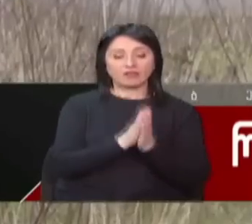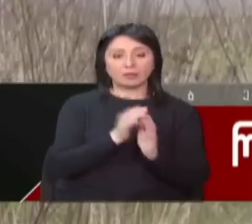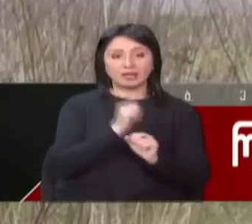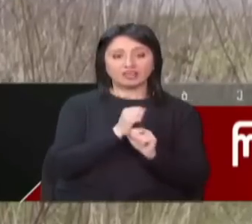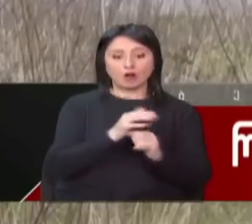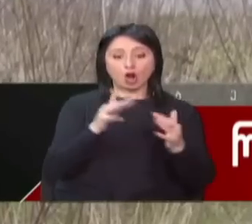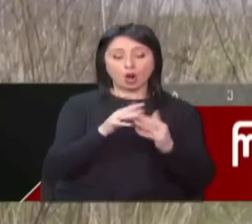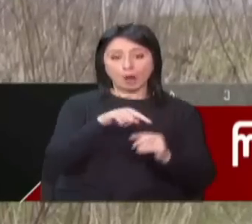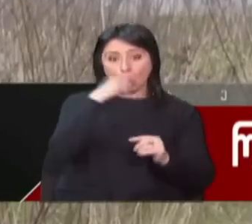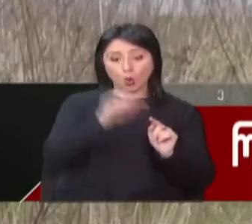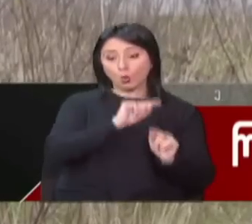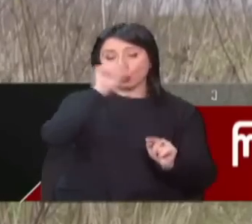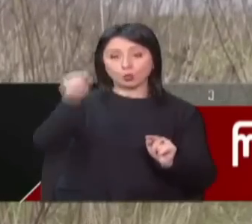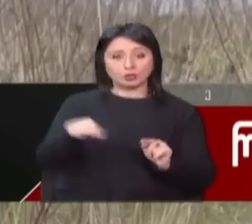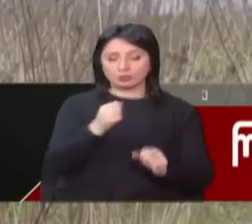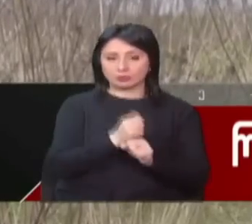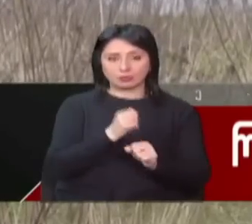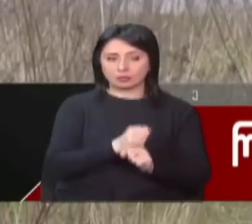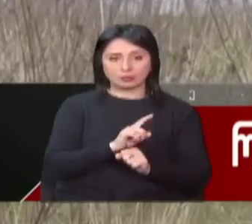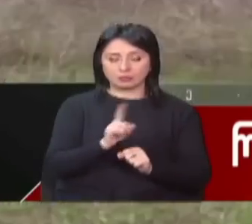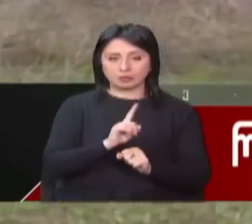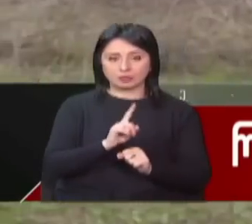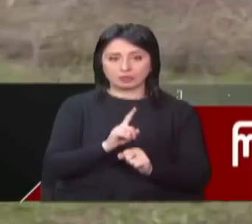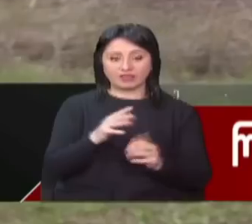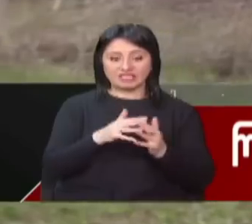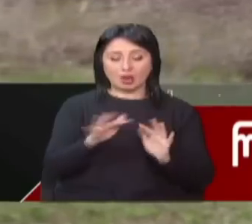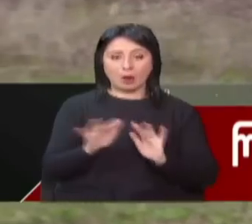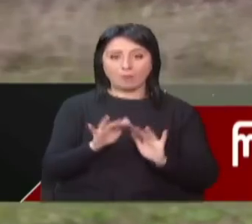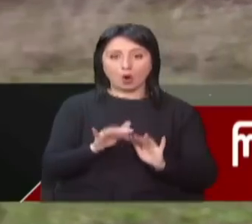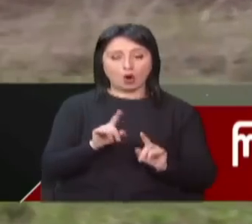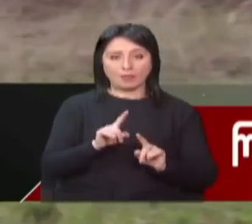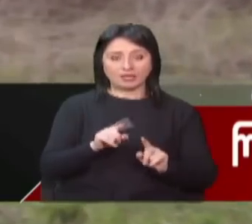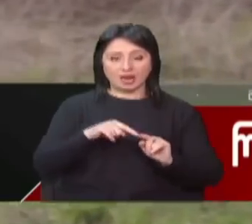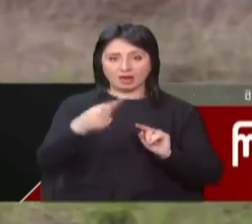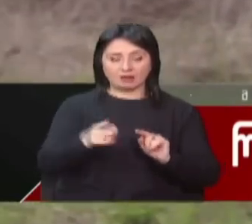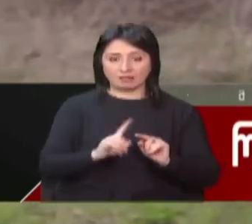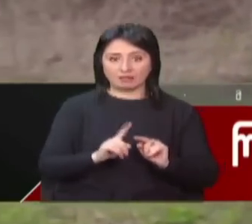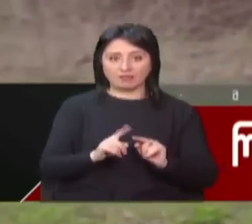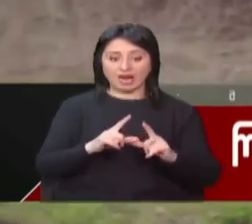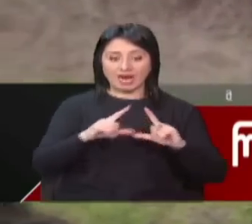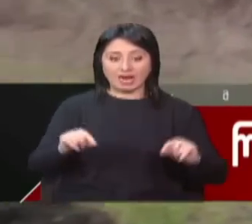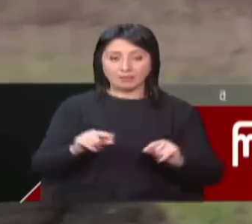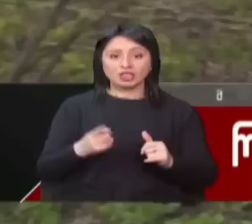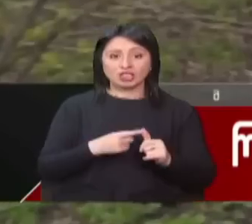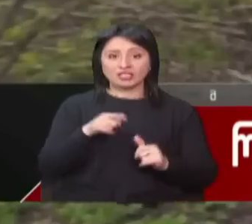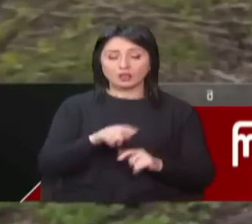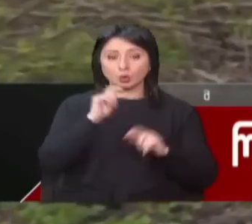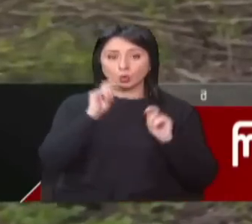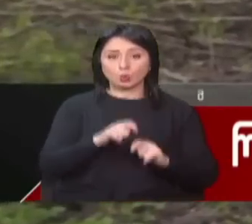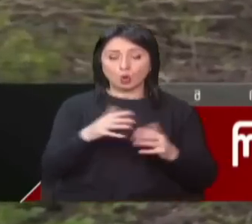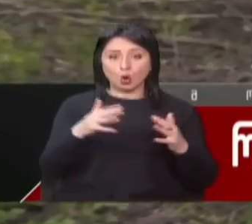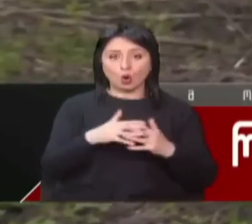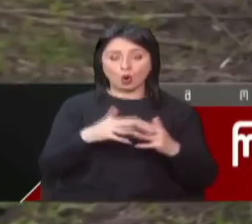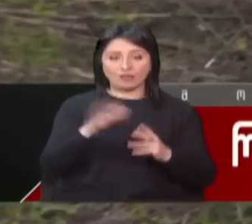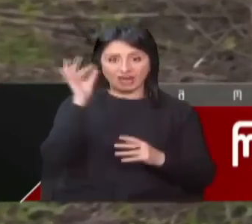რომ ომი რუსეთსა და ჩრდილოატლანტიკურ ალიანს შორის საომარ მოქმედებებში არ გადაიზარდოს. კრემლში კი თვლიან, რომ უკრაინის